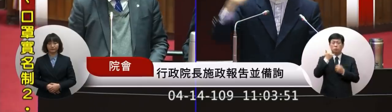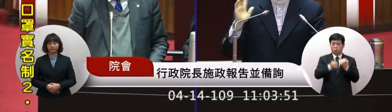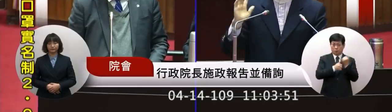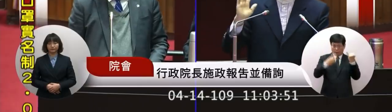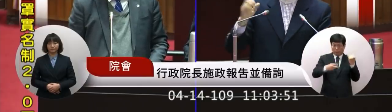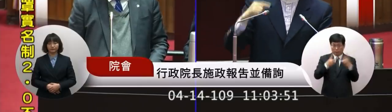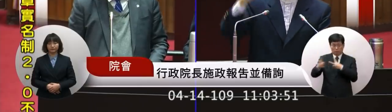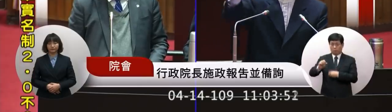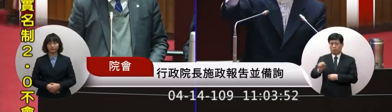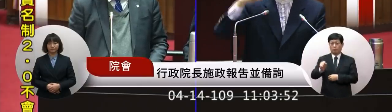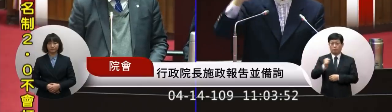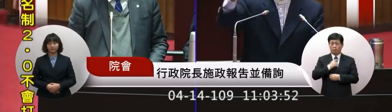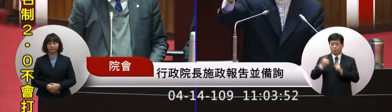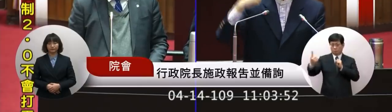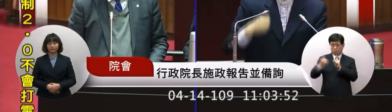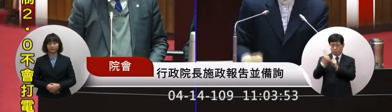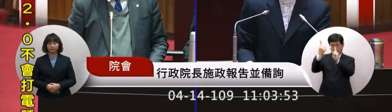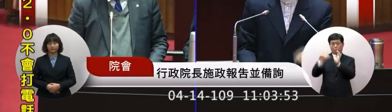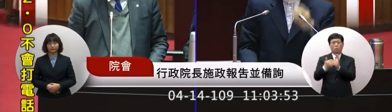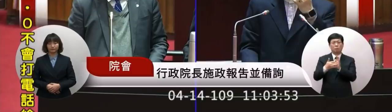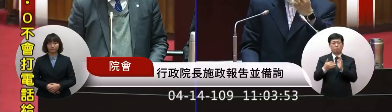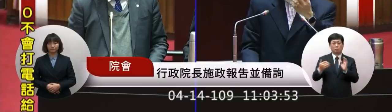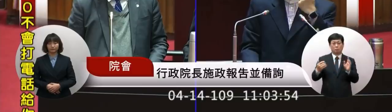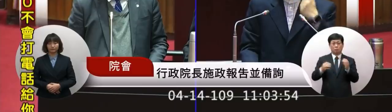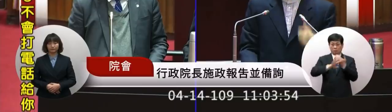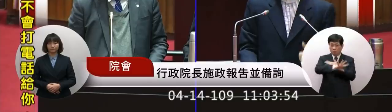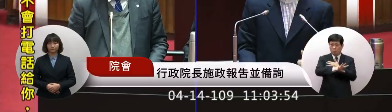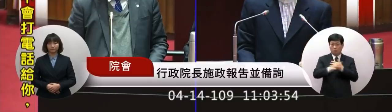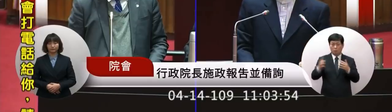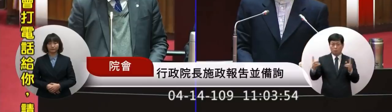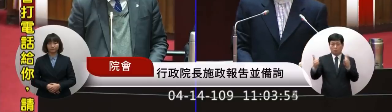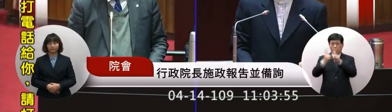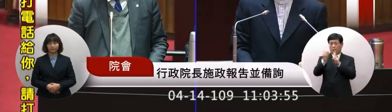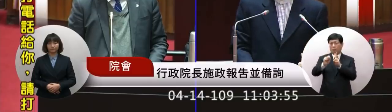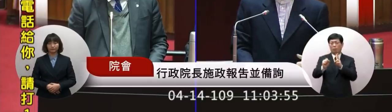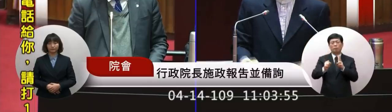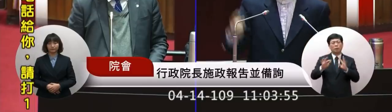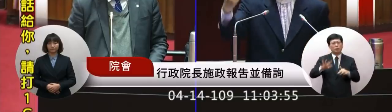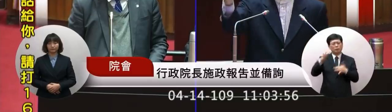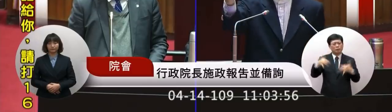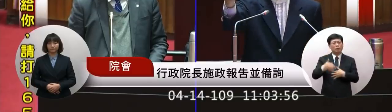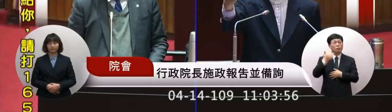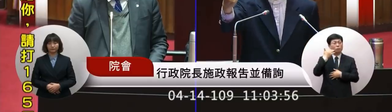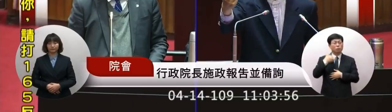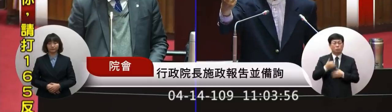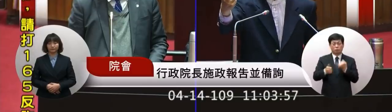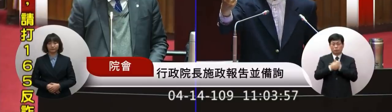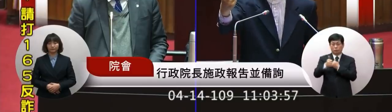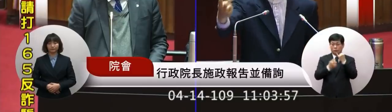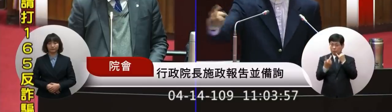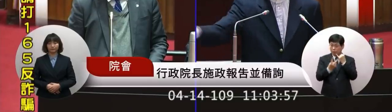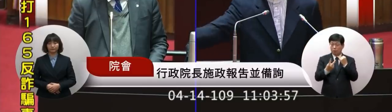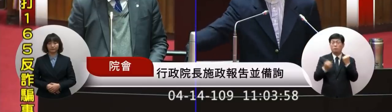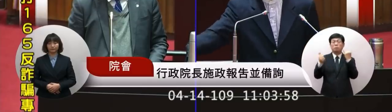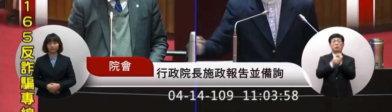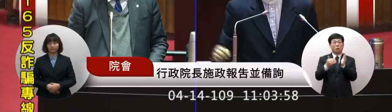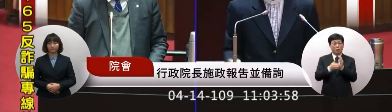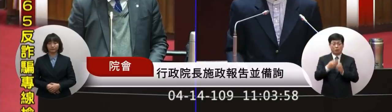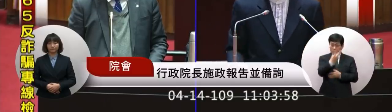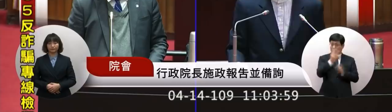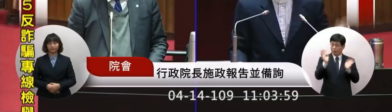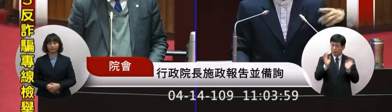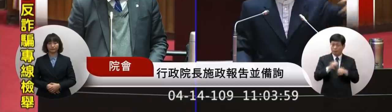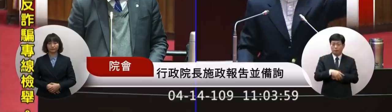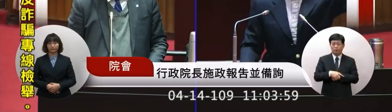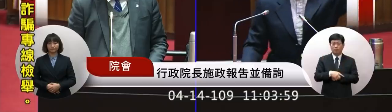太太夹袂使哩，要一对一。啊，现在又产生问题出来了吼。啊，如果夫妻两个结婚了，两个小